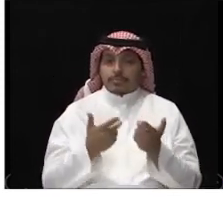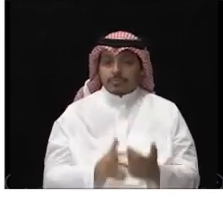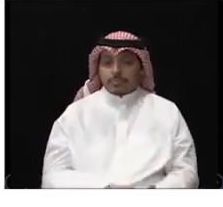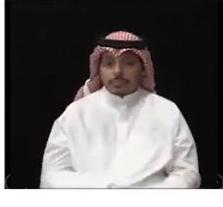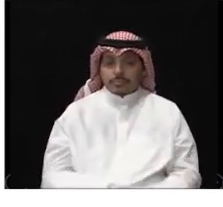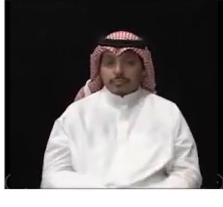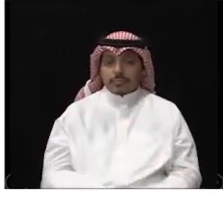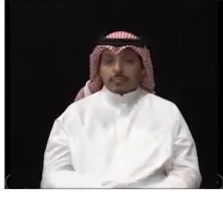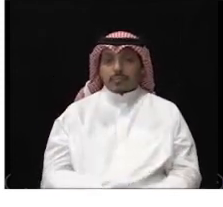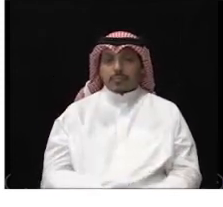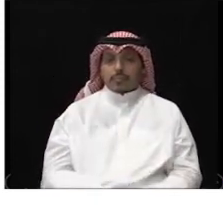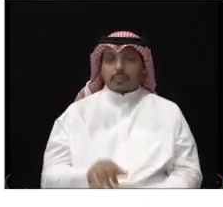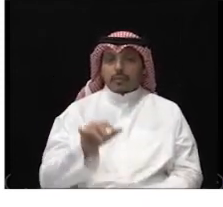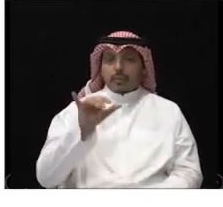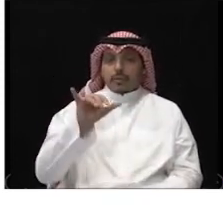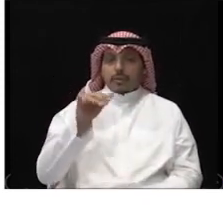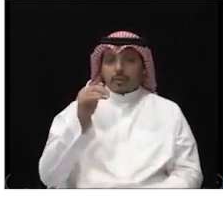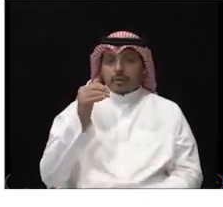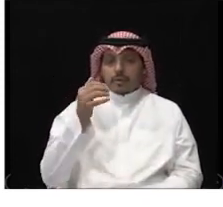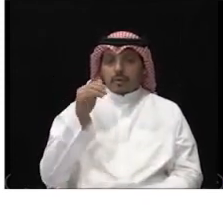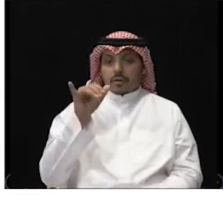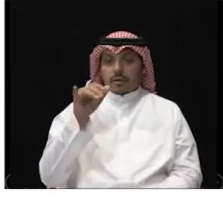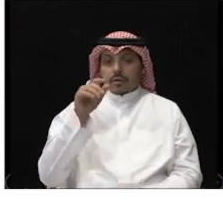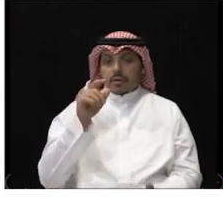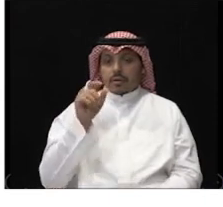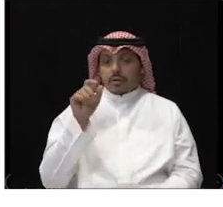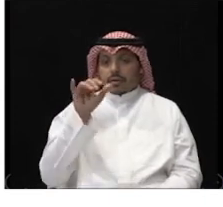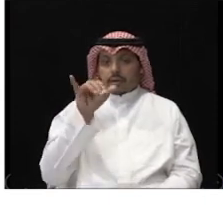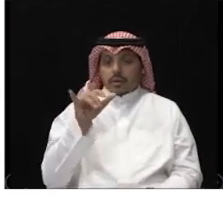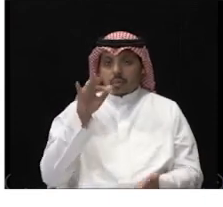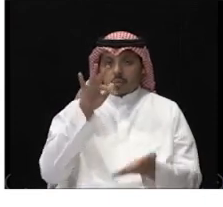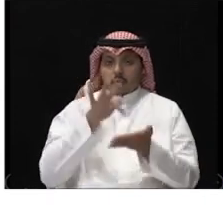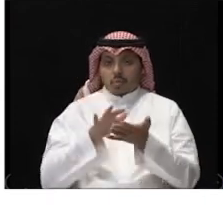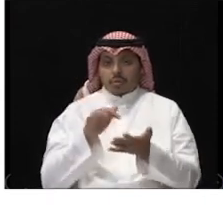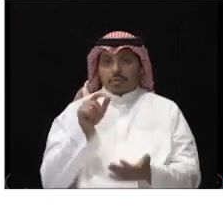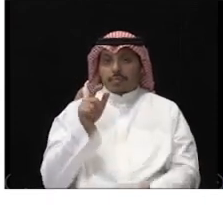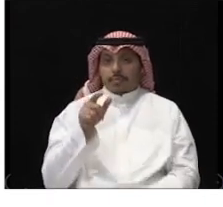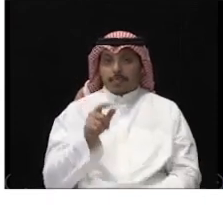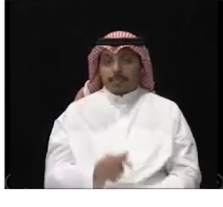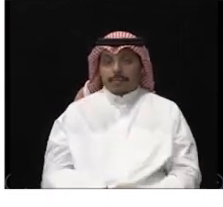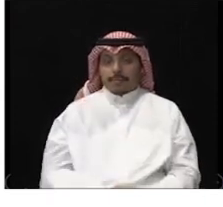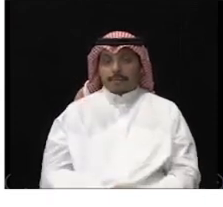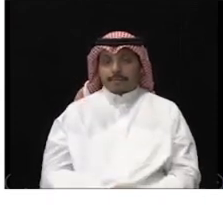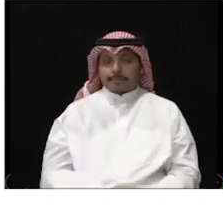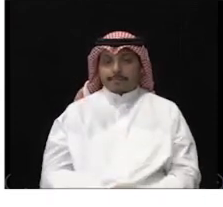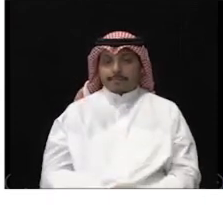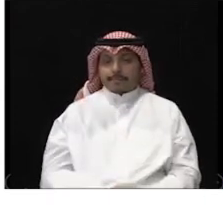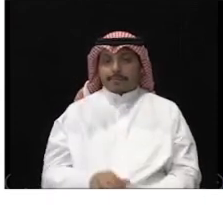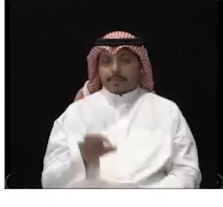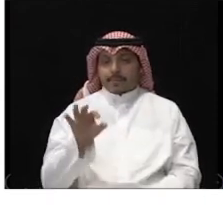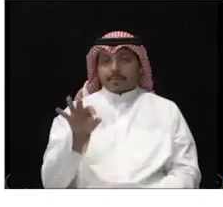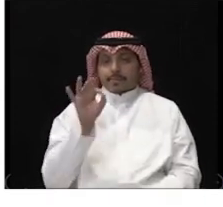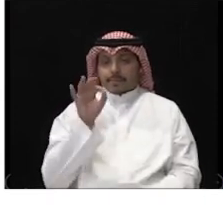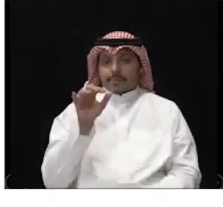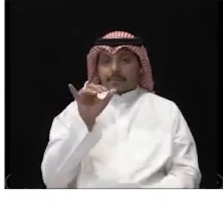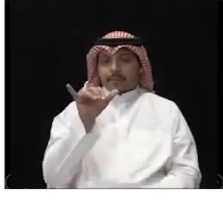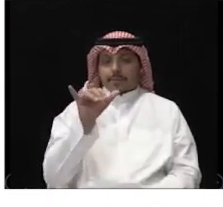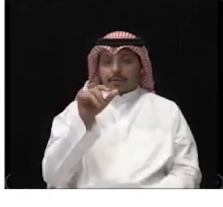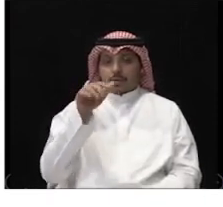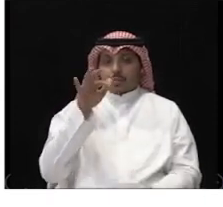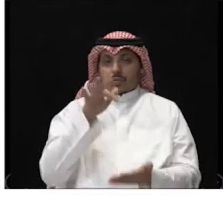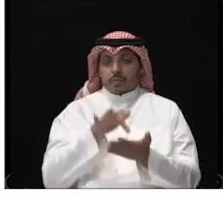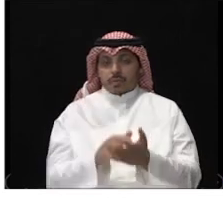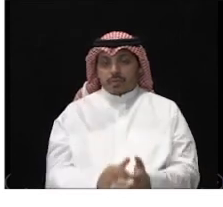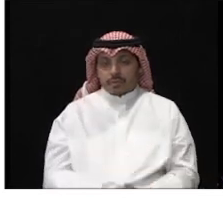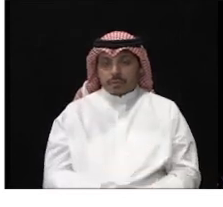في وسط الكلمة، مع أنها موجودة في أول الكلمة وآخرها، لكن اخترنا الياء التي في الوسط.